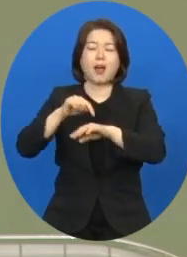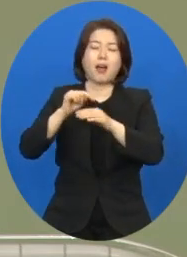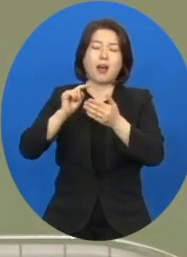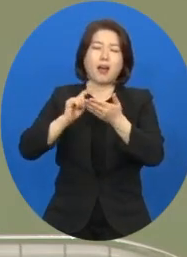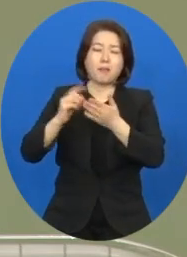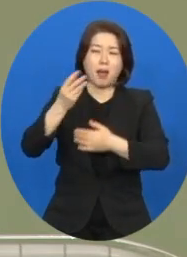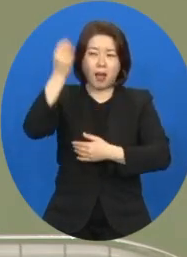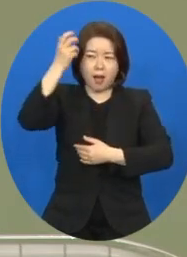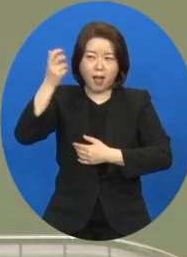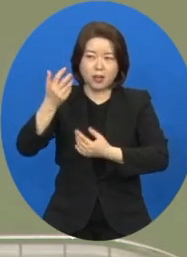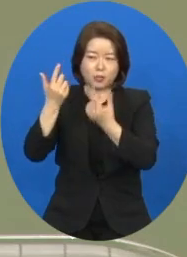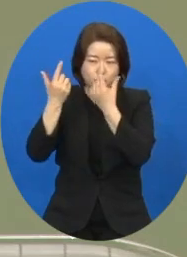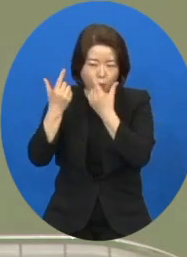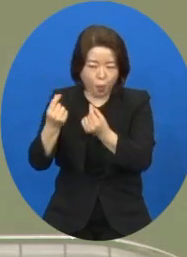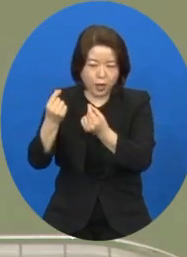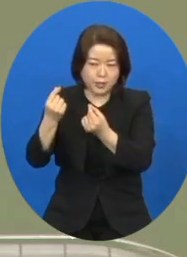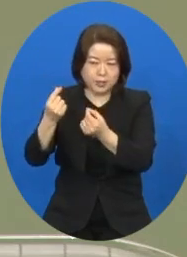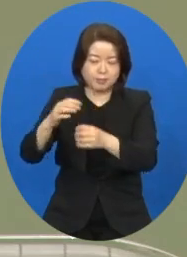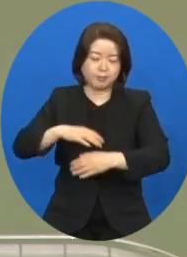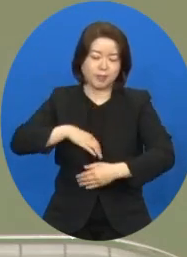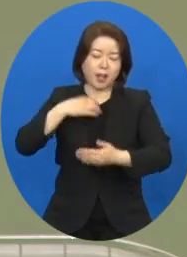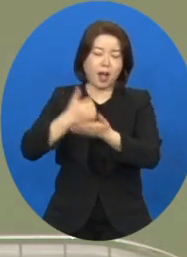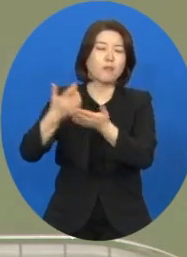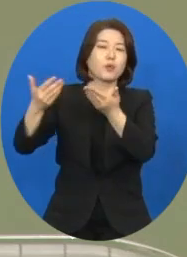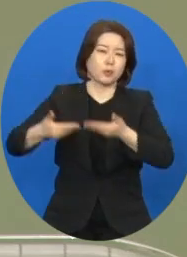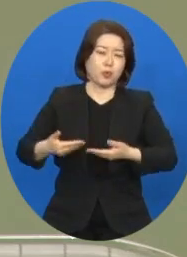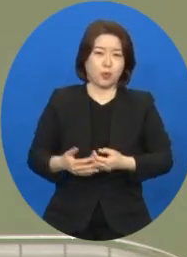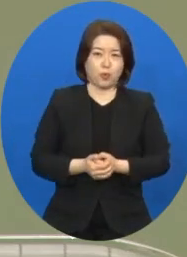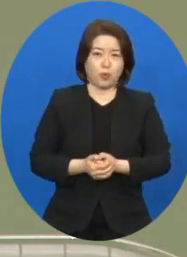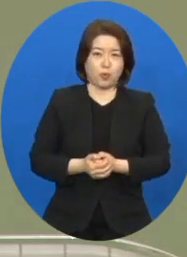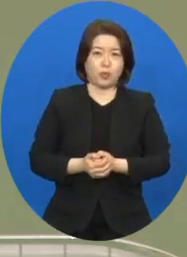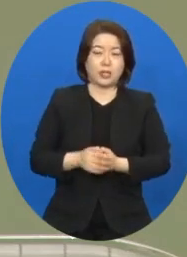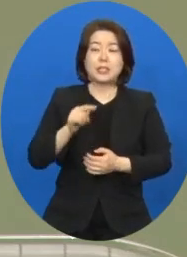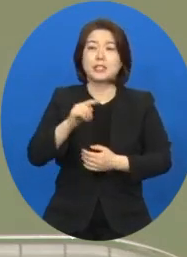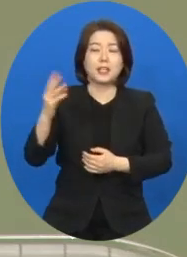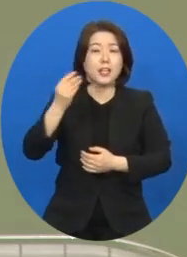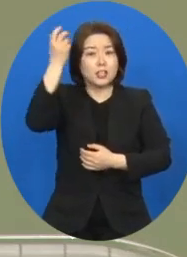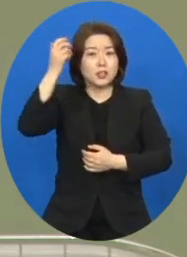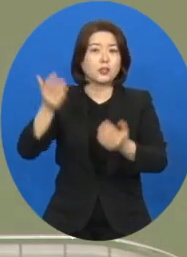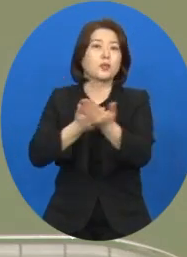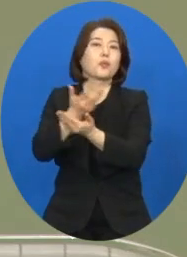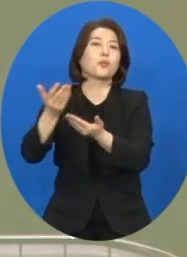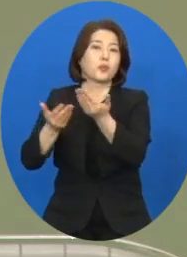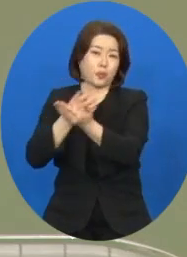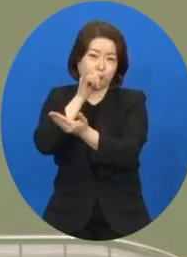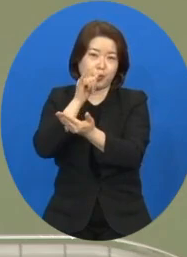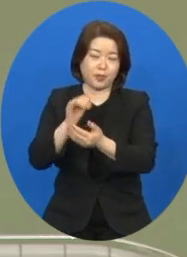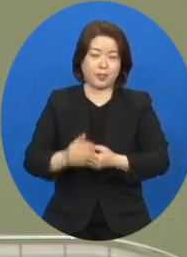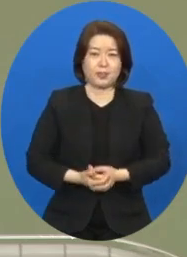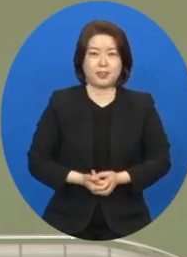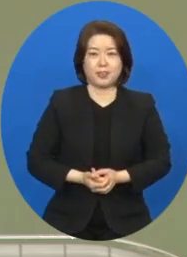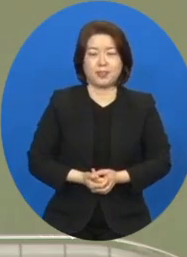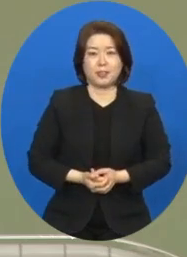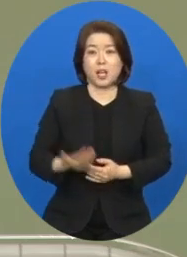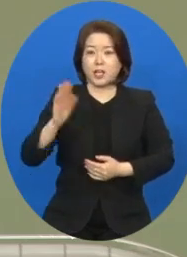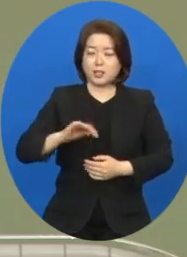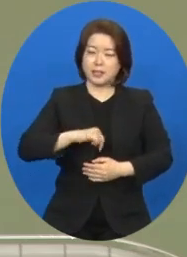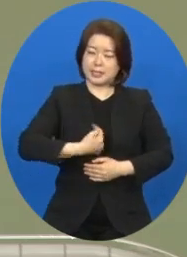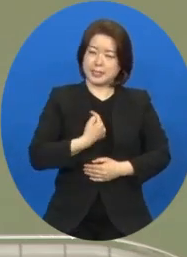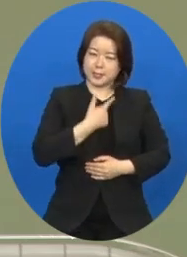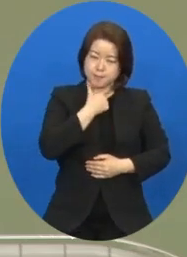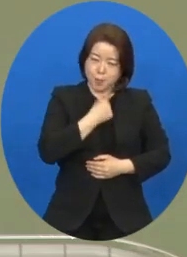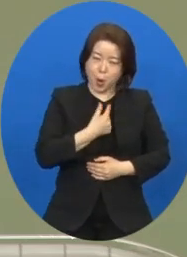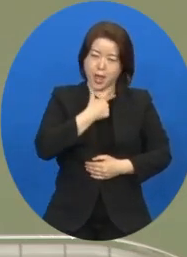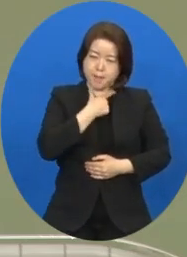성령께서 같은 동감을 주세요. 성령의 교통함이죠. 그런데 자기가 원하는